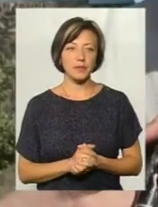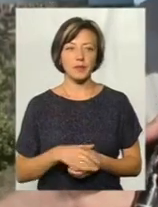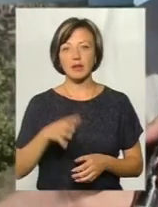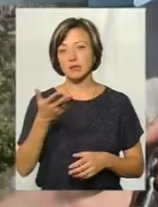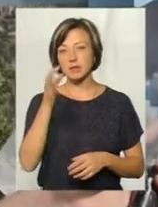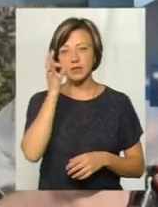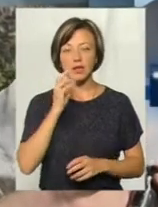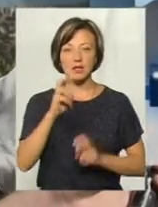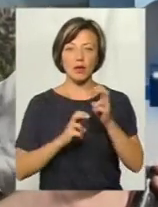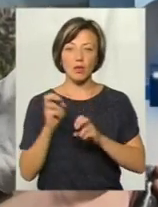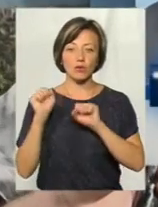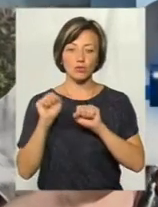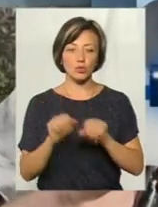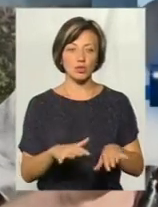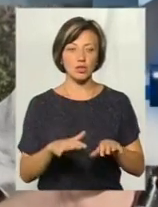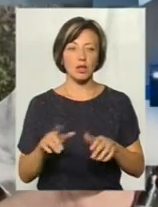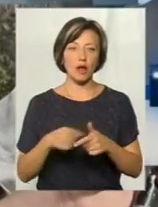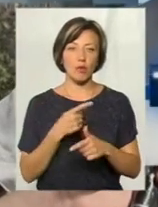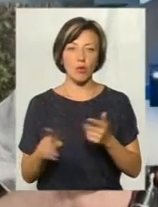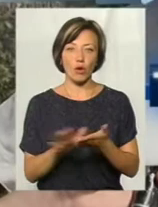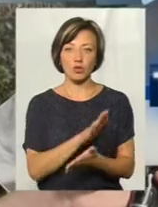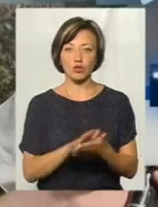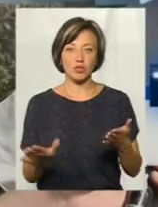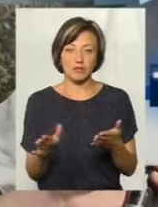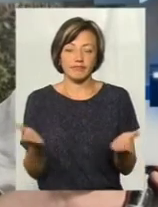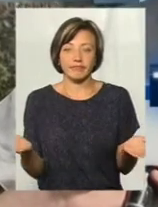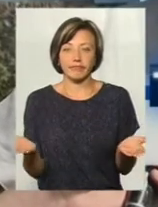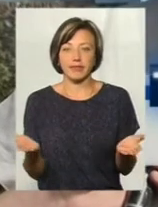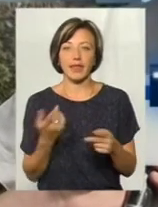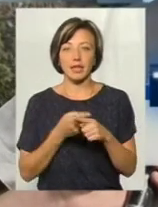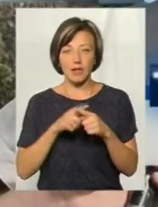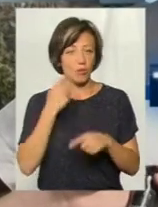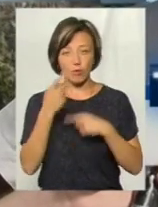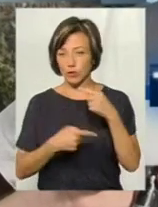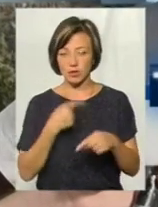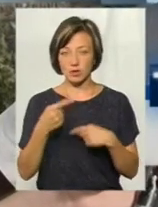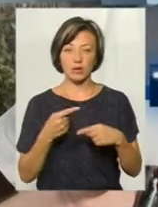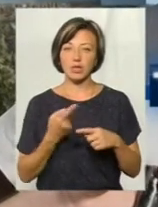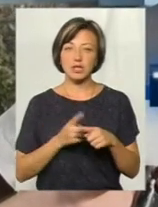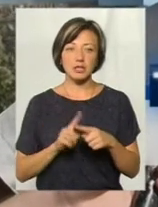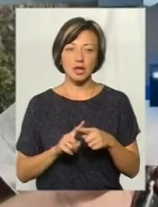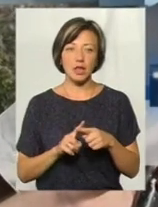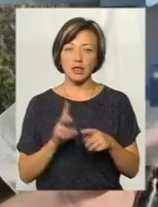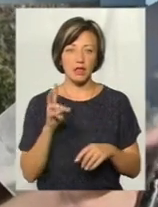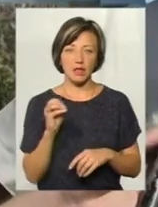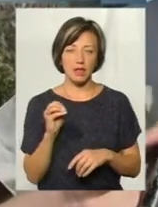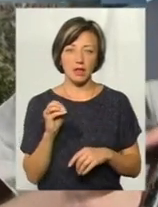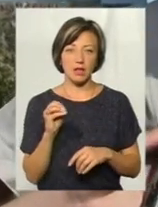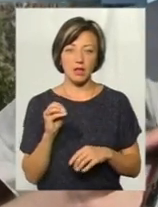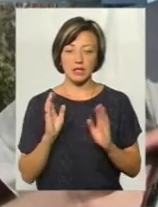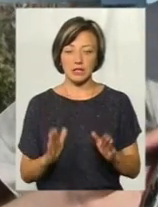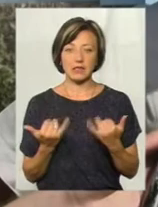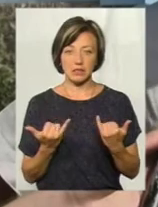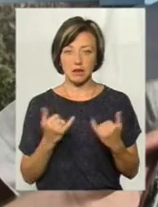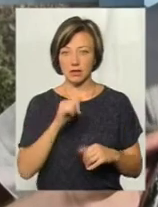спустили. Очисні або очисні. Це постійно. Це не кожен, не тільки